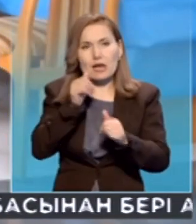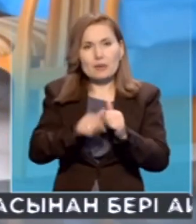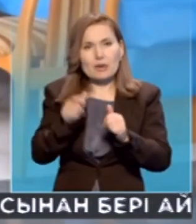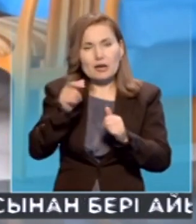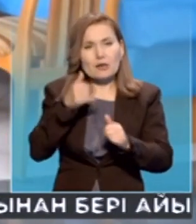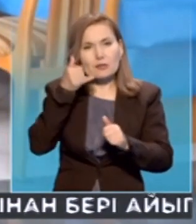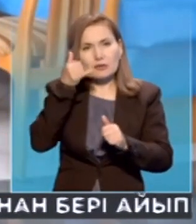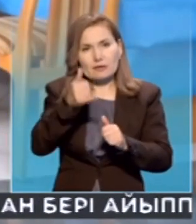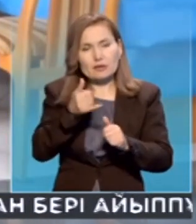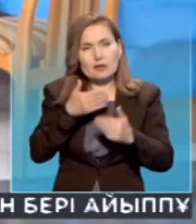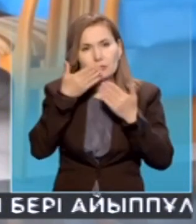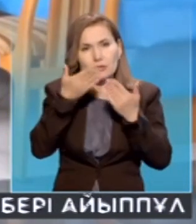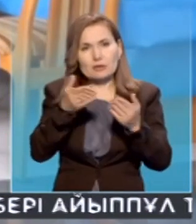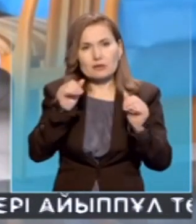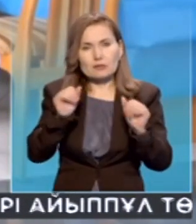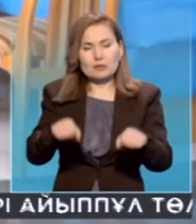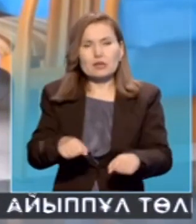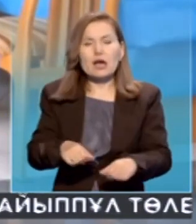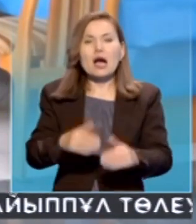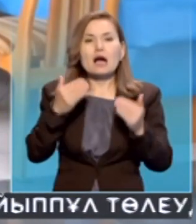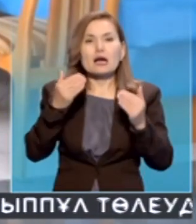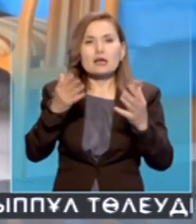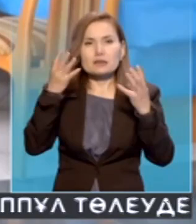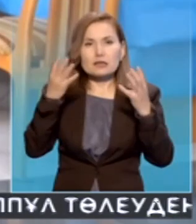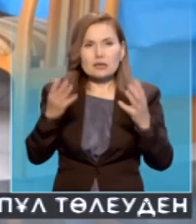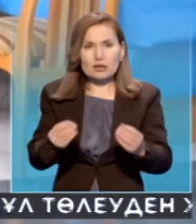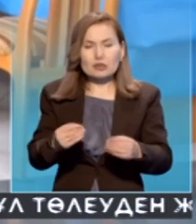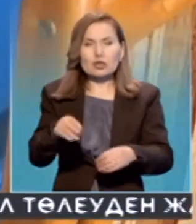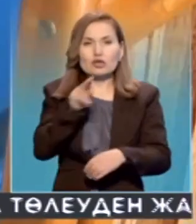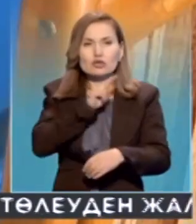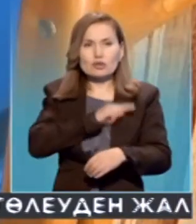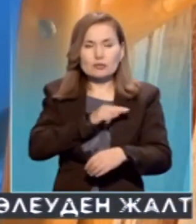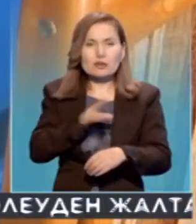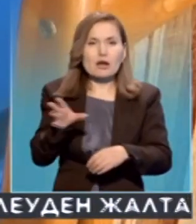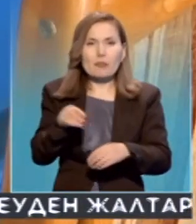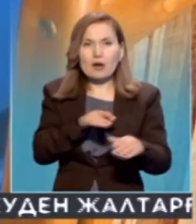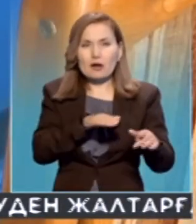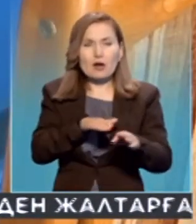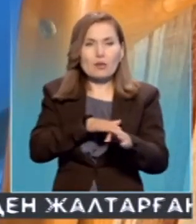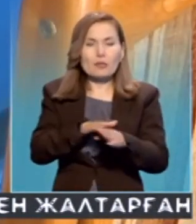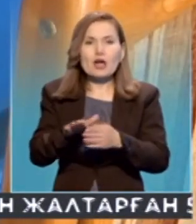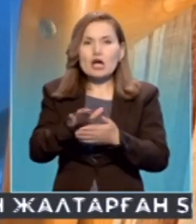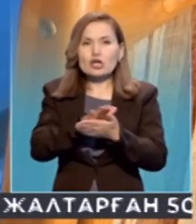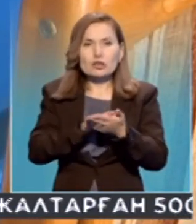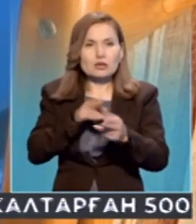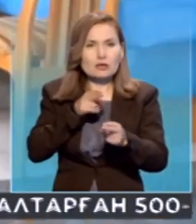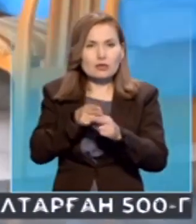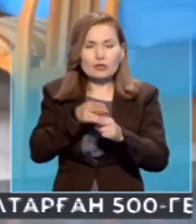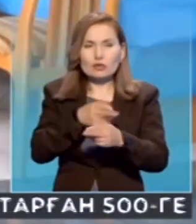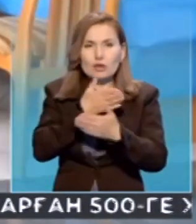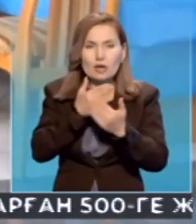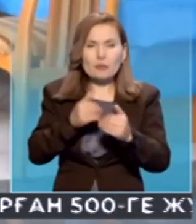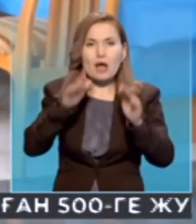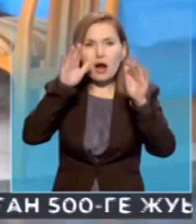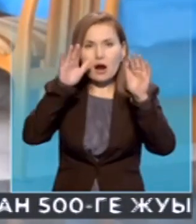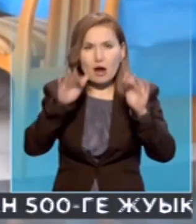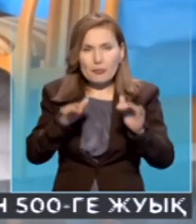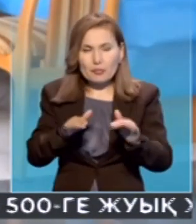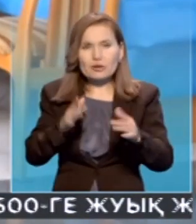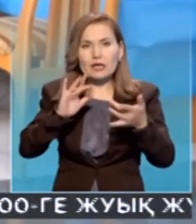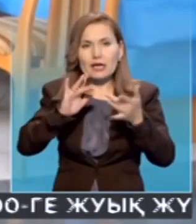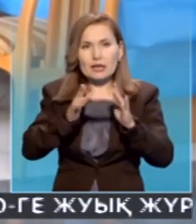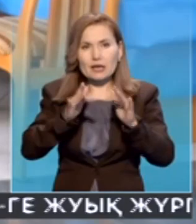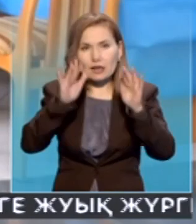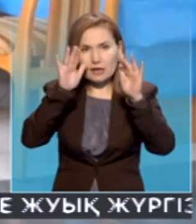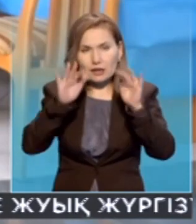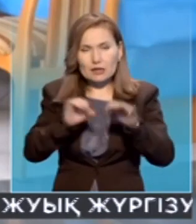дайындық жұмыстары атқарылып, өз мәресіне жетті деп айтсақ болады. Ешқандай кедергі жоқ. Компьютер бар, интернеті